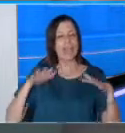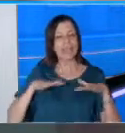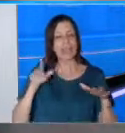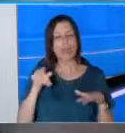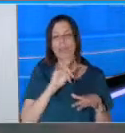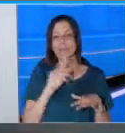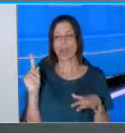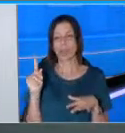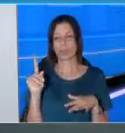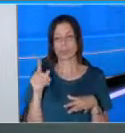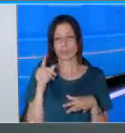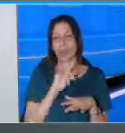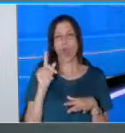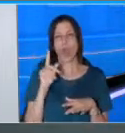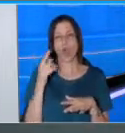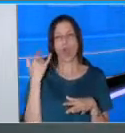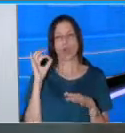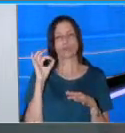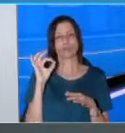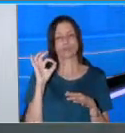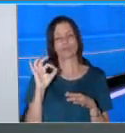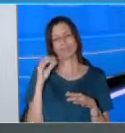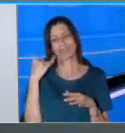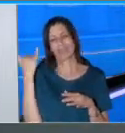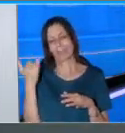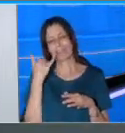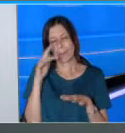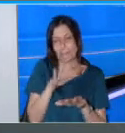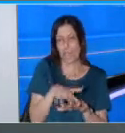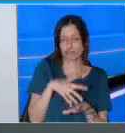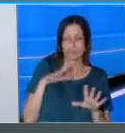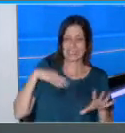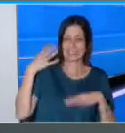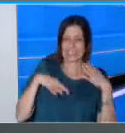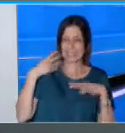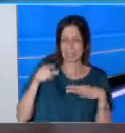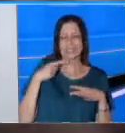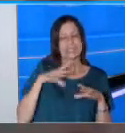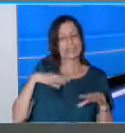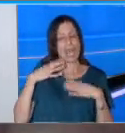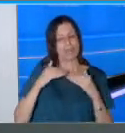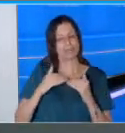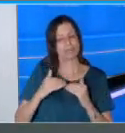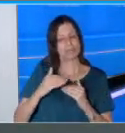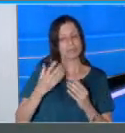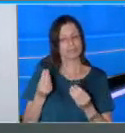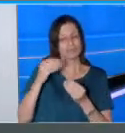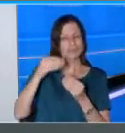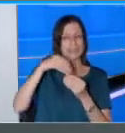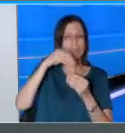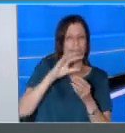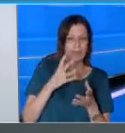שאתם פה forever. אז הם מרגישים את הזעם הזה, זה זעם מצטבר, יש כאן זעם